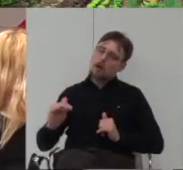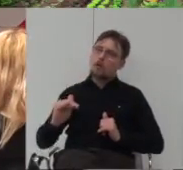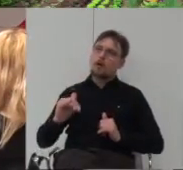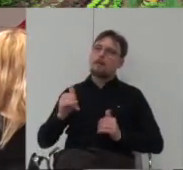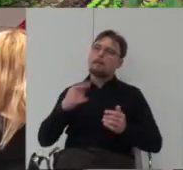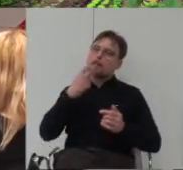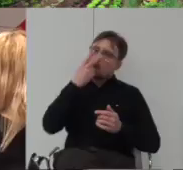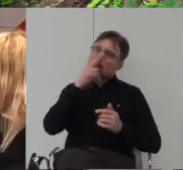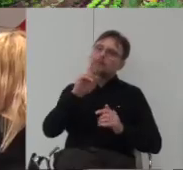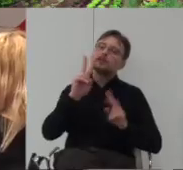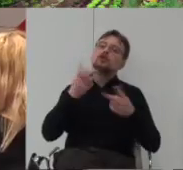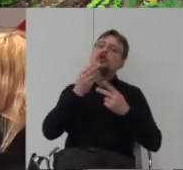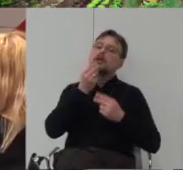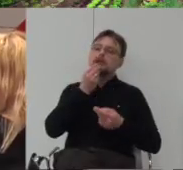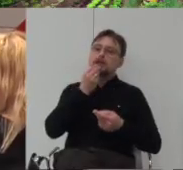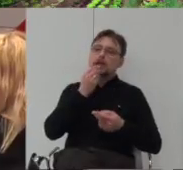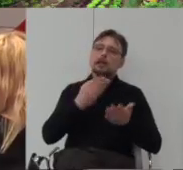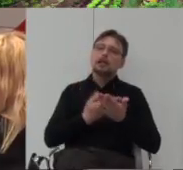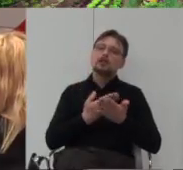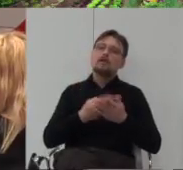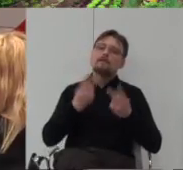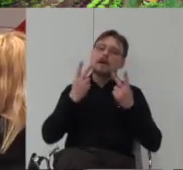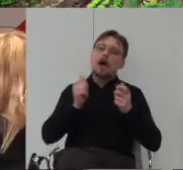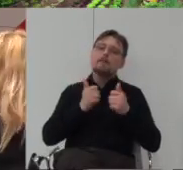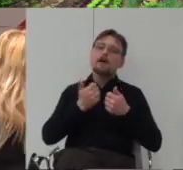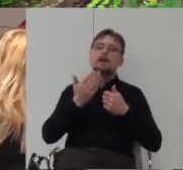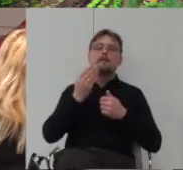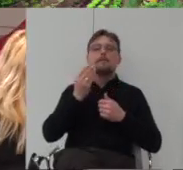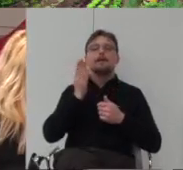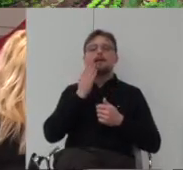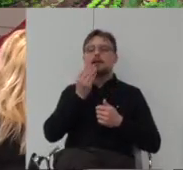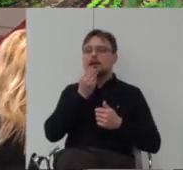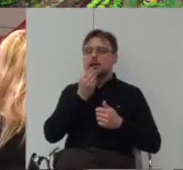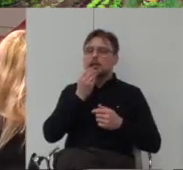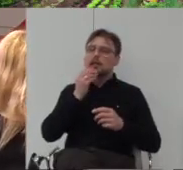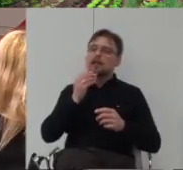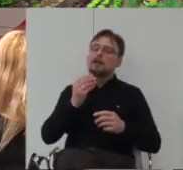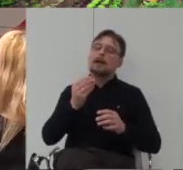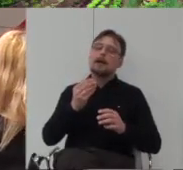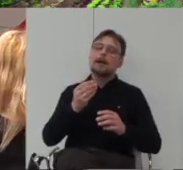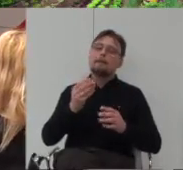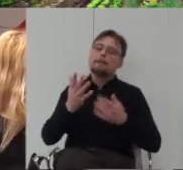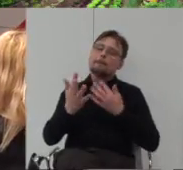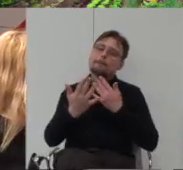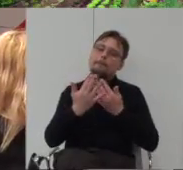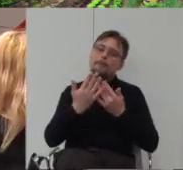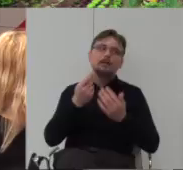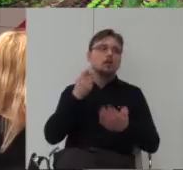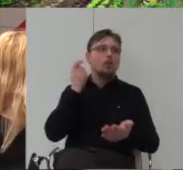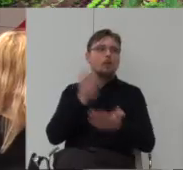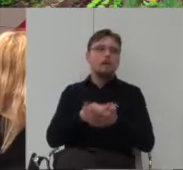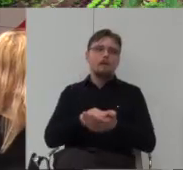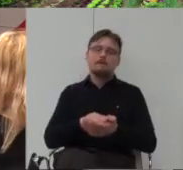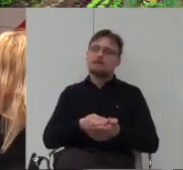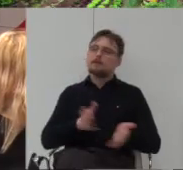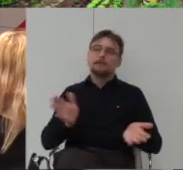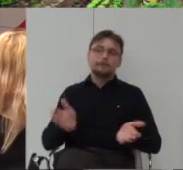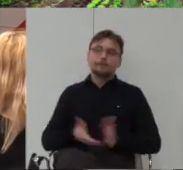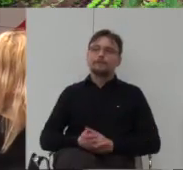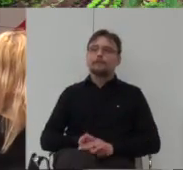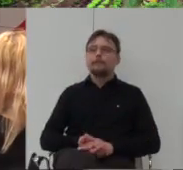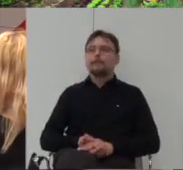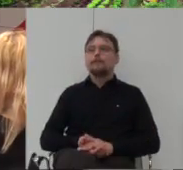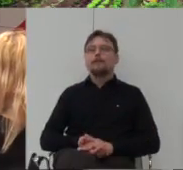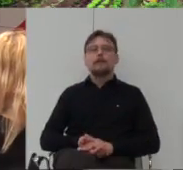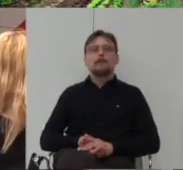dzieciakom, skąd się bierze jedzenie, dlaczego ważne, żeby było lokalne, ekologiczne i dlaczego ta zieleń w mieście jest rzeczywiście istotna. To